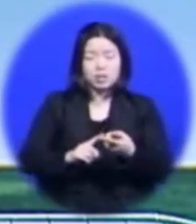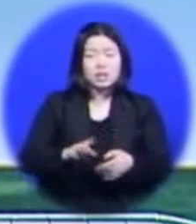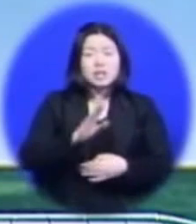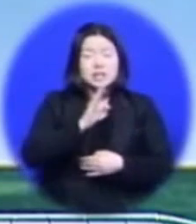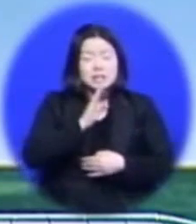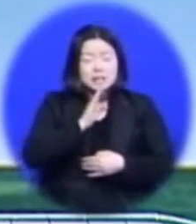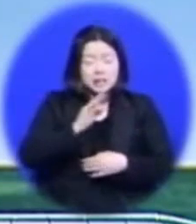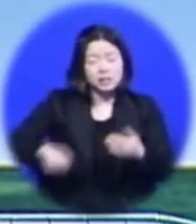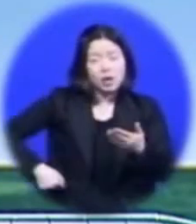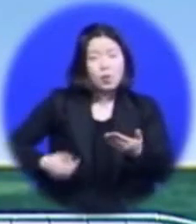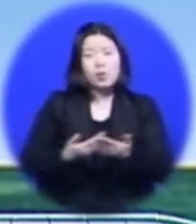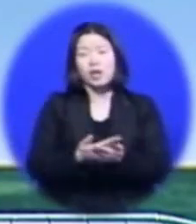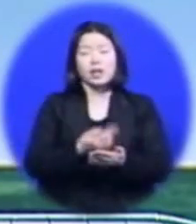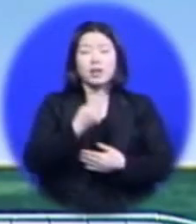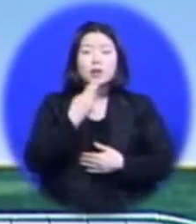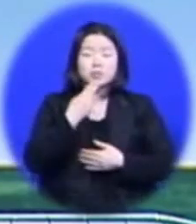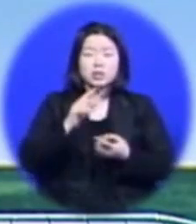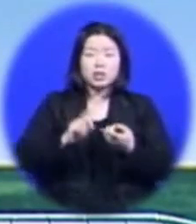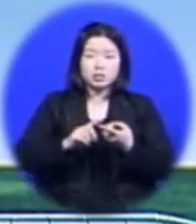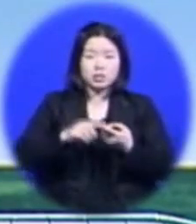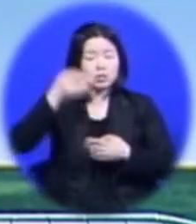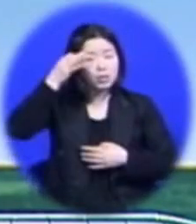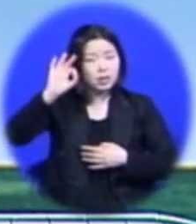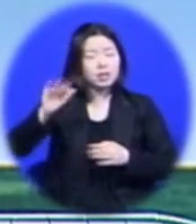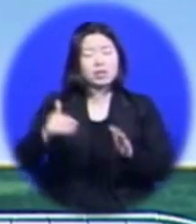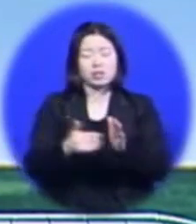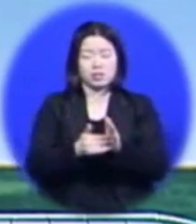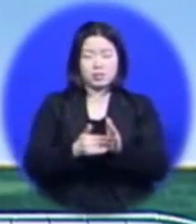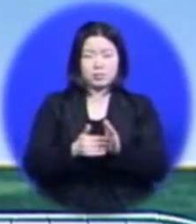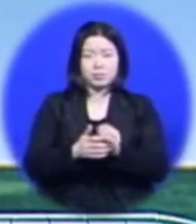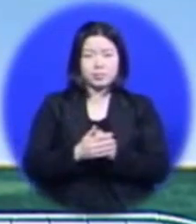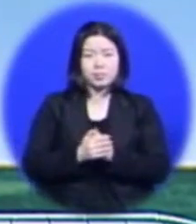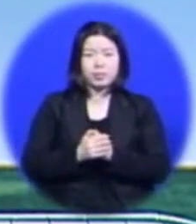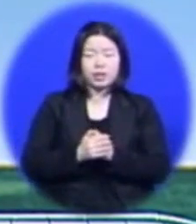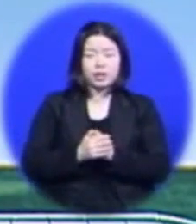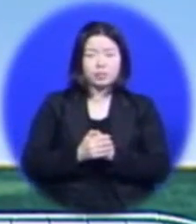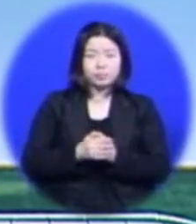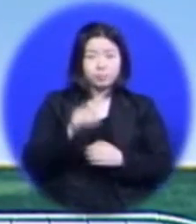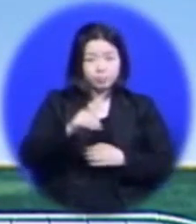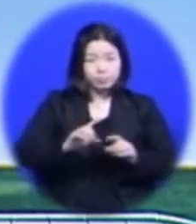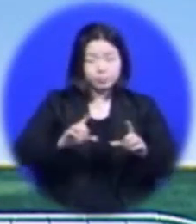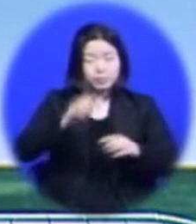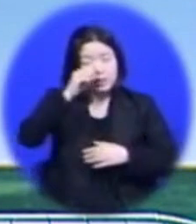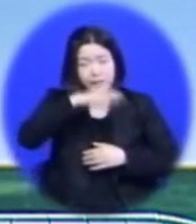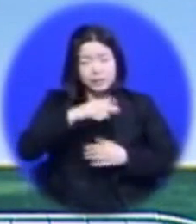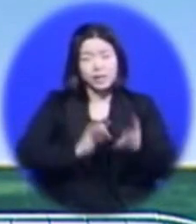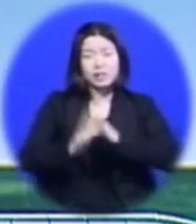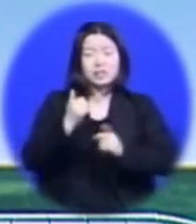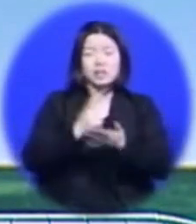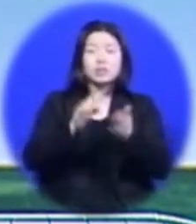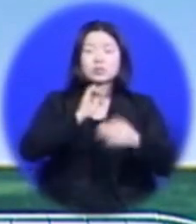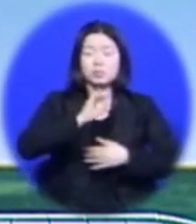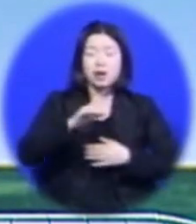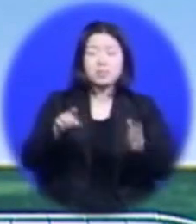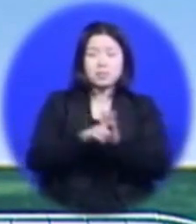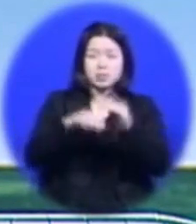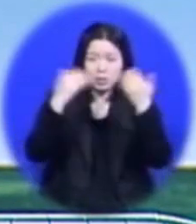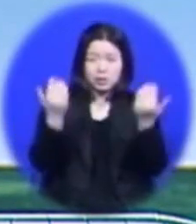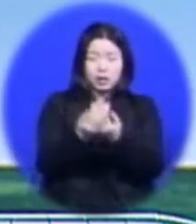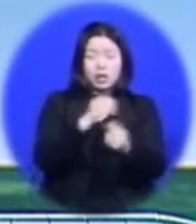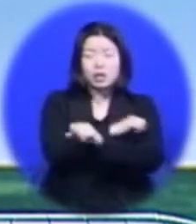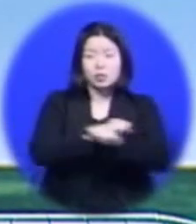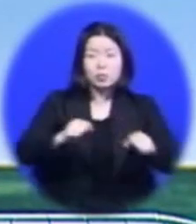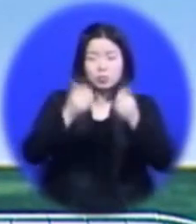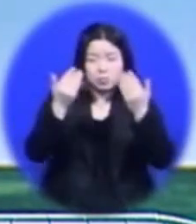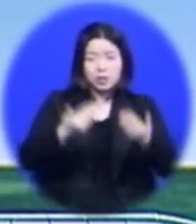진정한 회개가 없었다는 사실을 깨달았다는 거예요. 그냥 예수만 믿으면 다 용서받는다니까 자기는 그냥